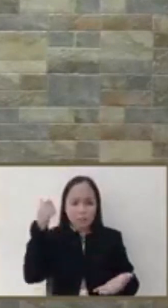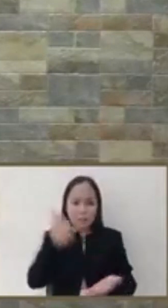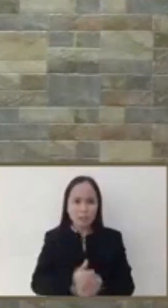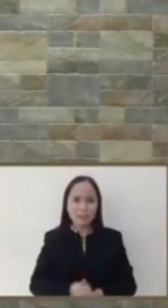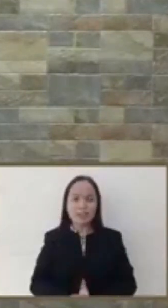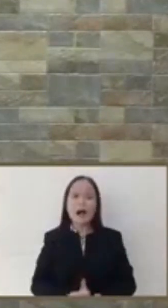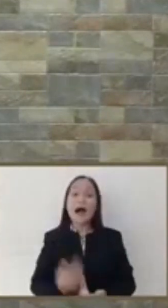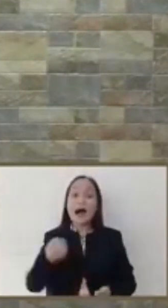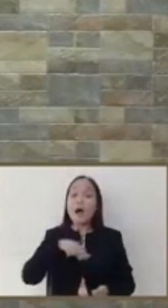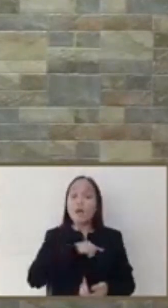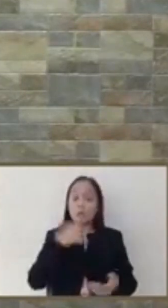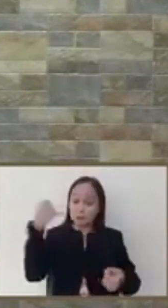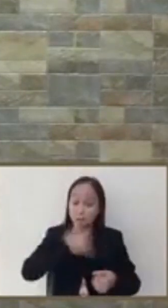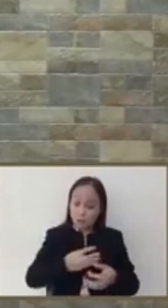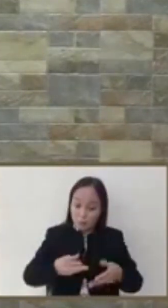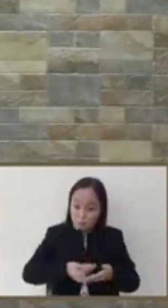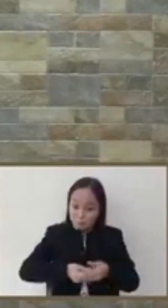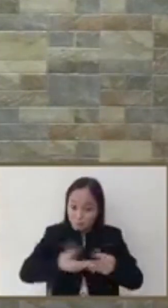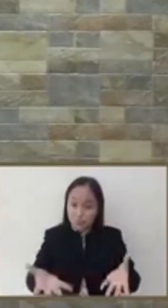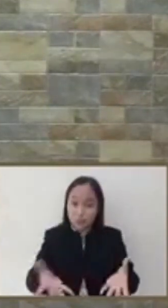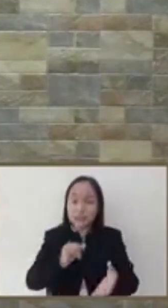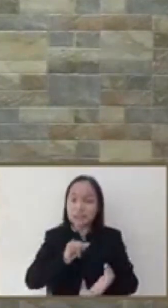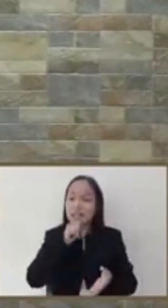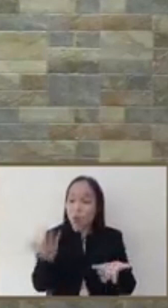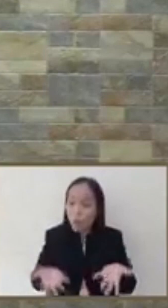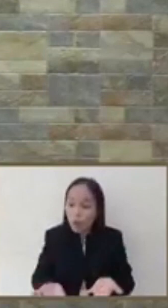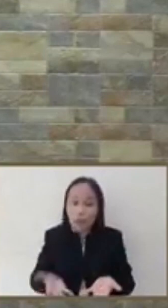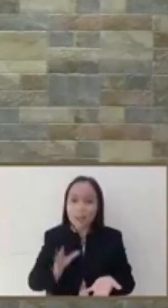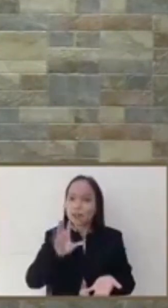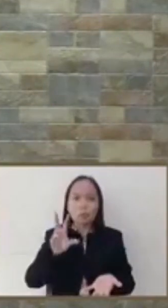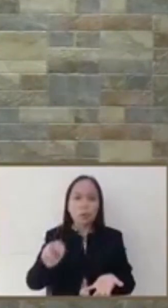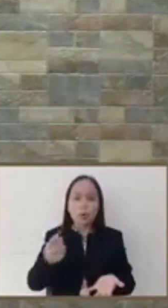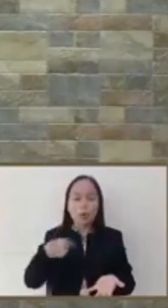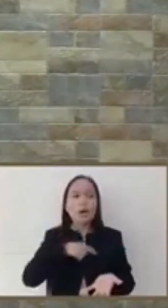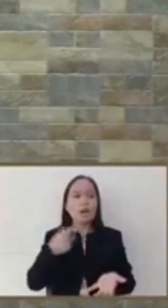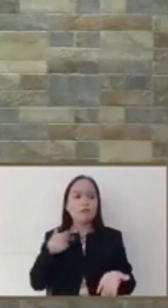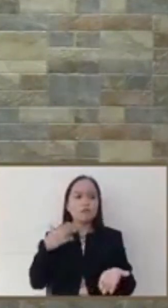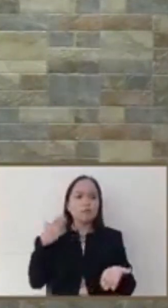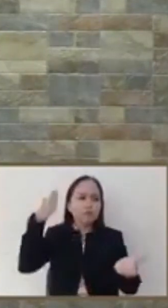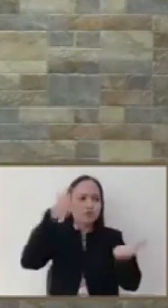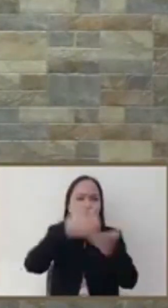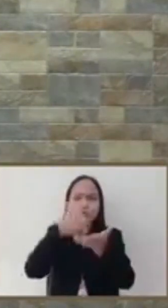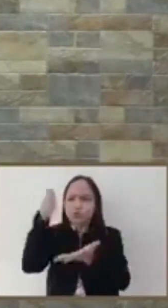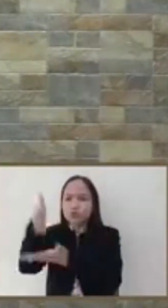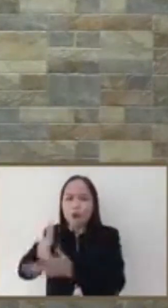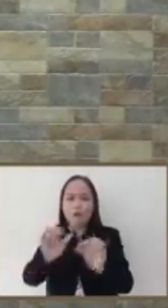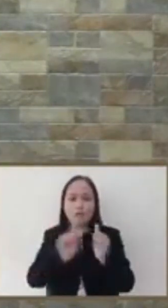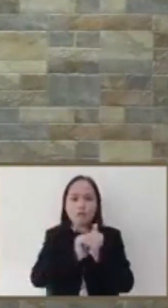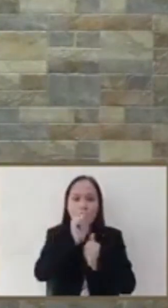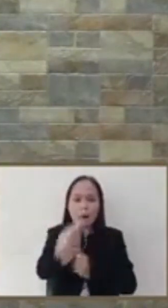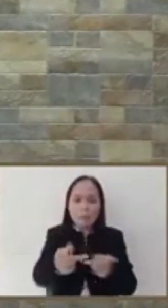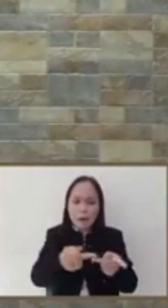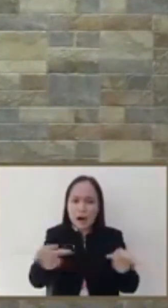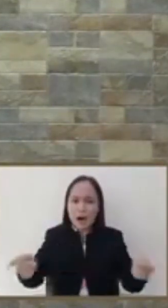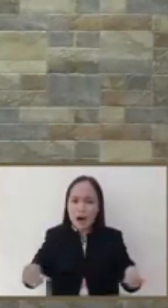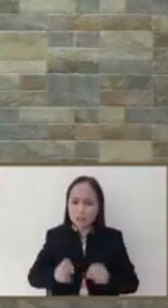iyong investment ay hindi lamang dito sa inaapakan mo, kundi ang iyong investment nandito sa napakalayong lugar and even